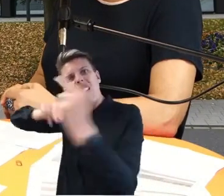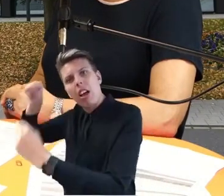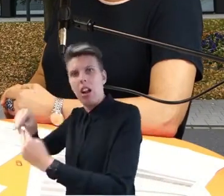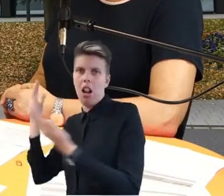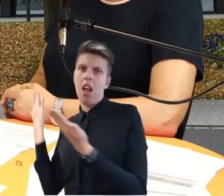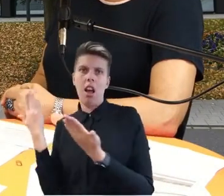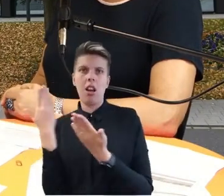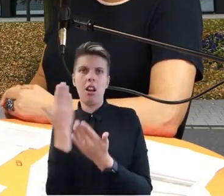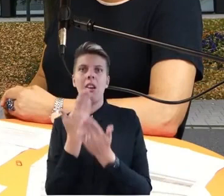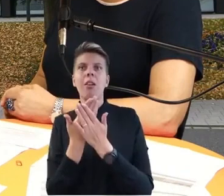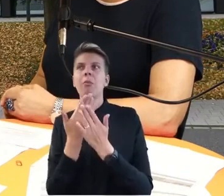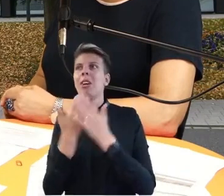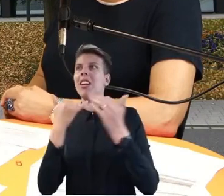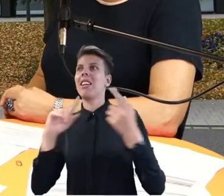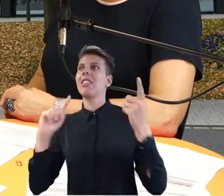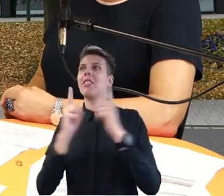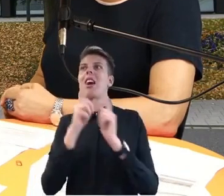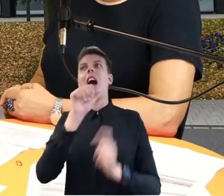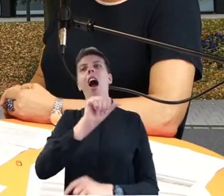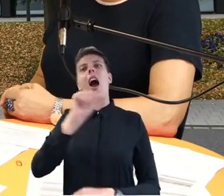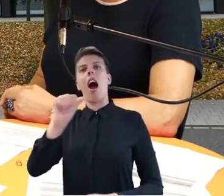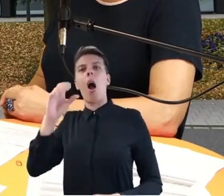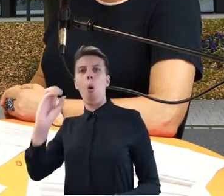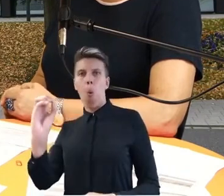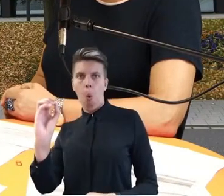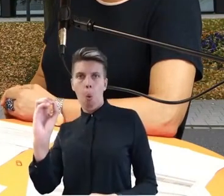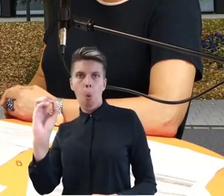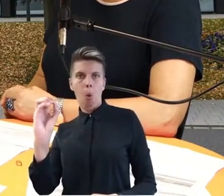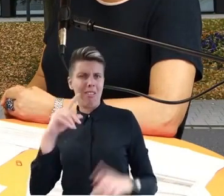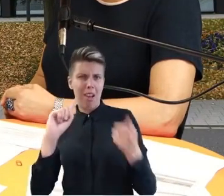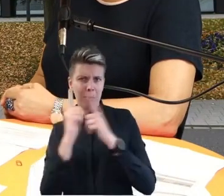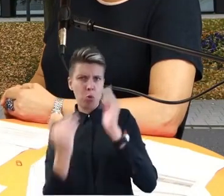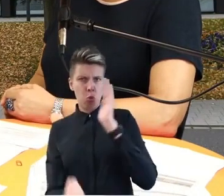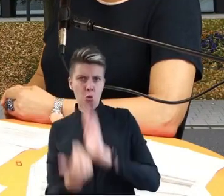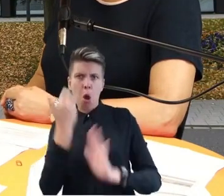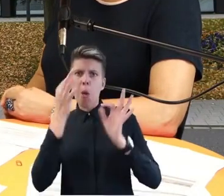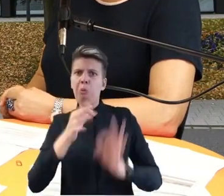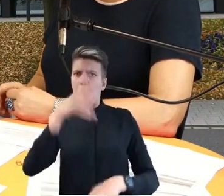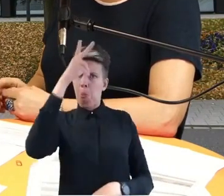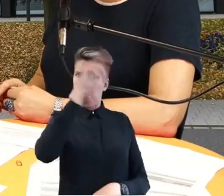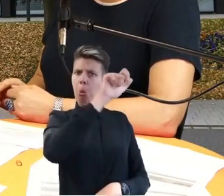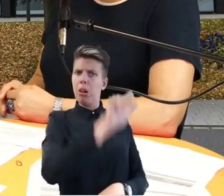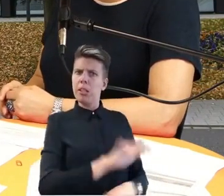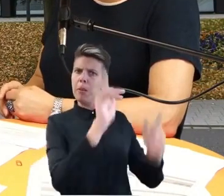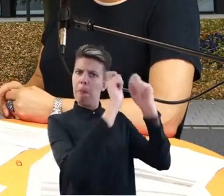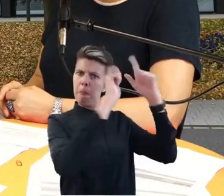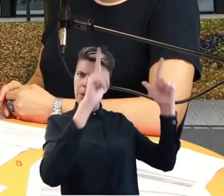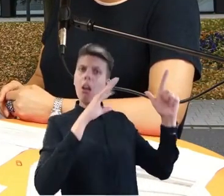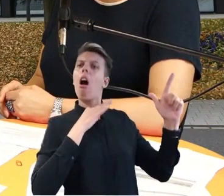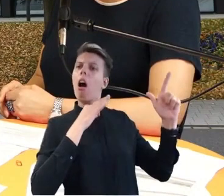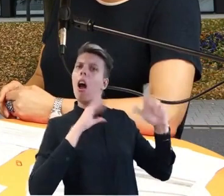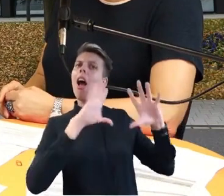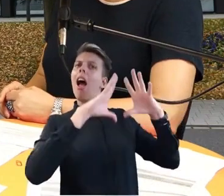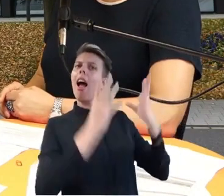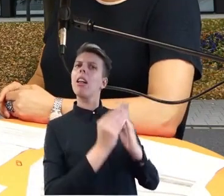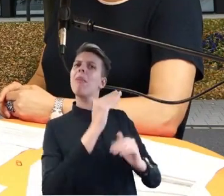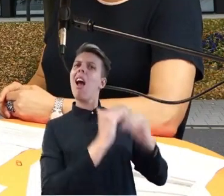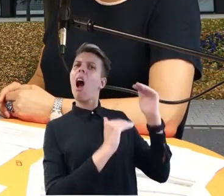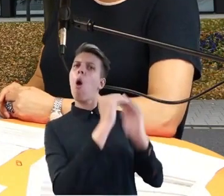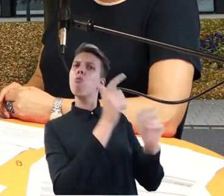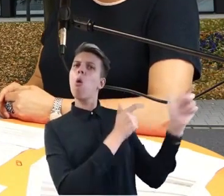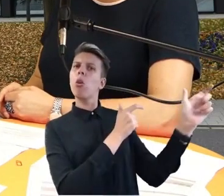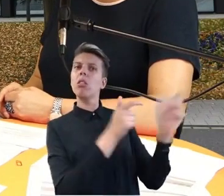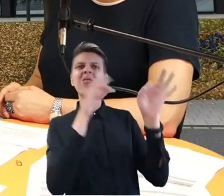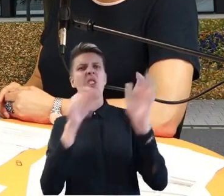die neue abkürzung diao nimmt dann versteht der polizist darunter eine allgemeine aufbauorganisation und der